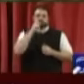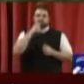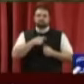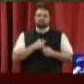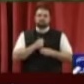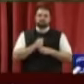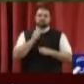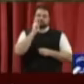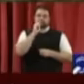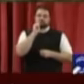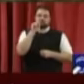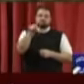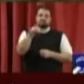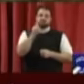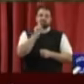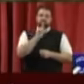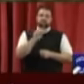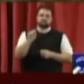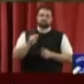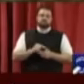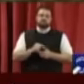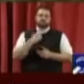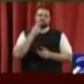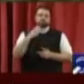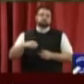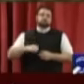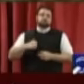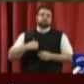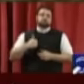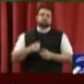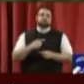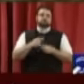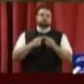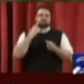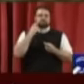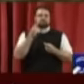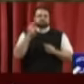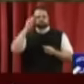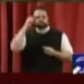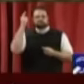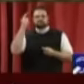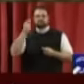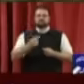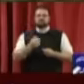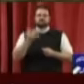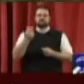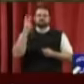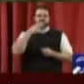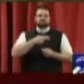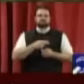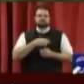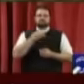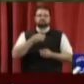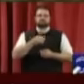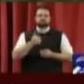ție, aluia care o emiți. Și îi dau la adolescenții și după ce le-am explicat eu științific și cât să înțeleagă, au zis că așa